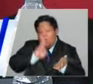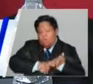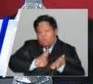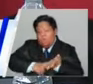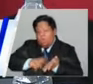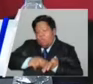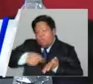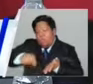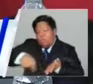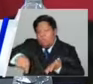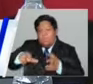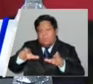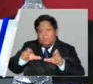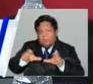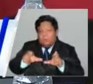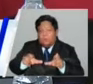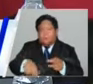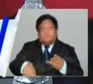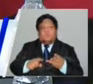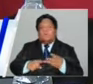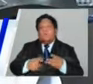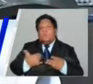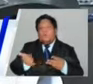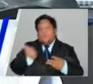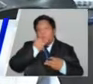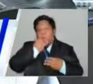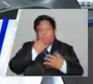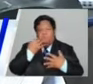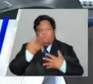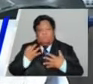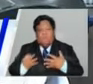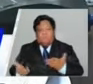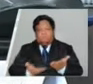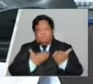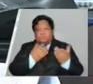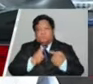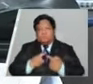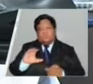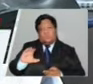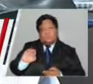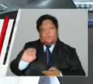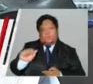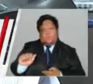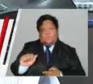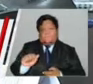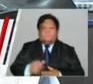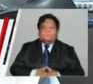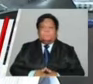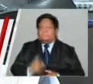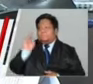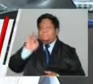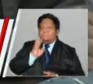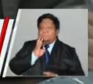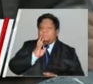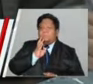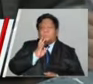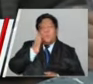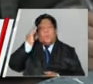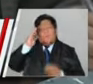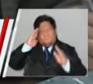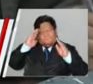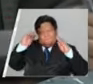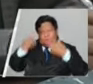dokumento na isinabmit niya sa Commission on Audit. Finocus namin sa betrayal of public trust because it is all-encompassing na. And